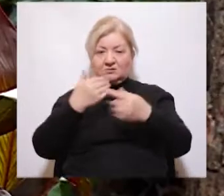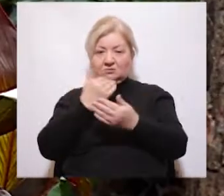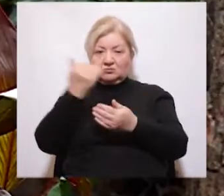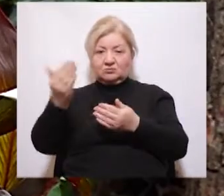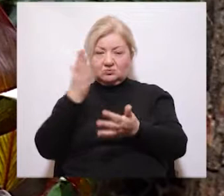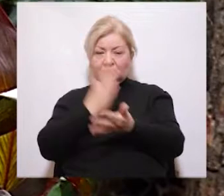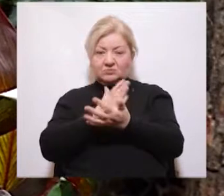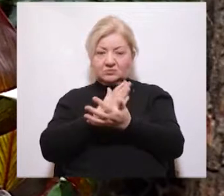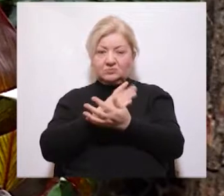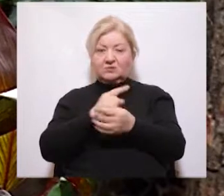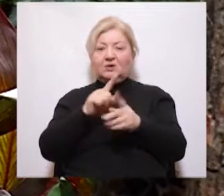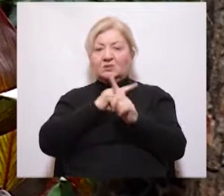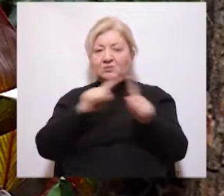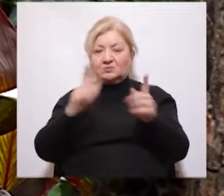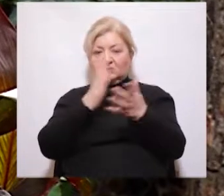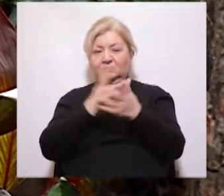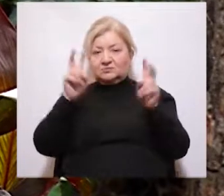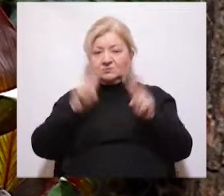ტრადიციული დარგია და უამრავი